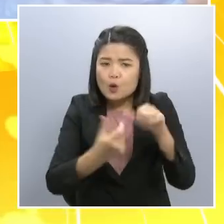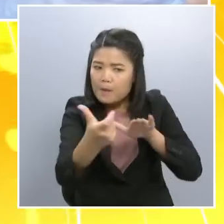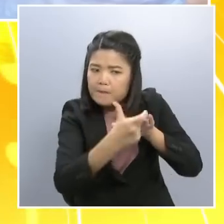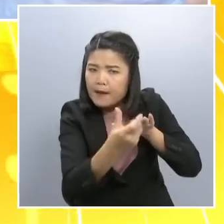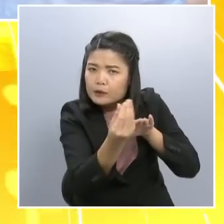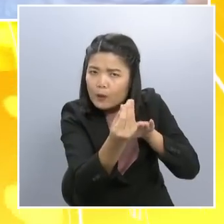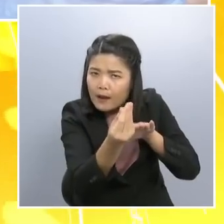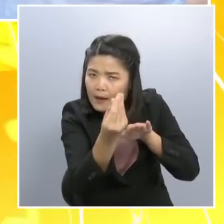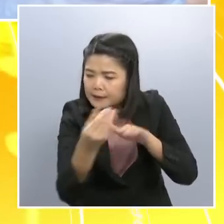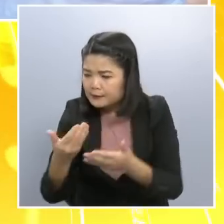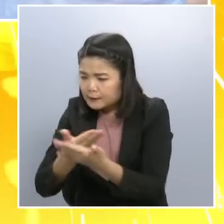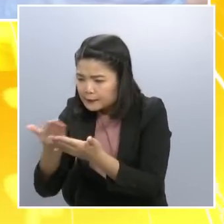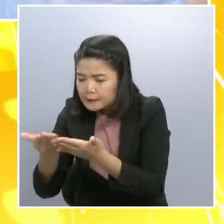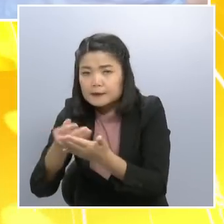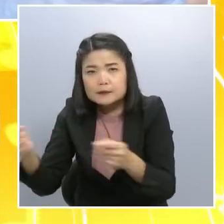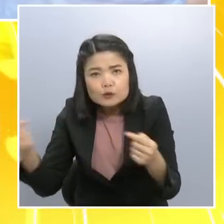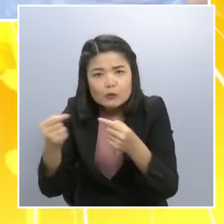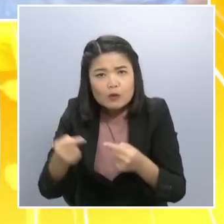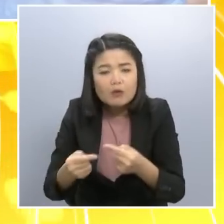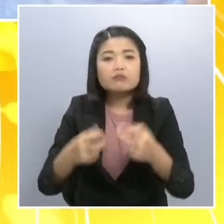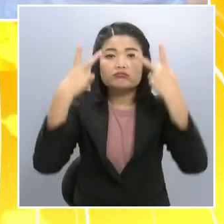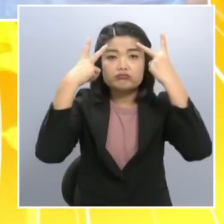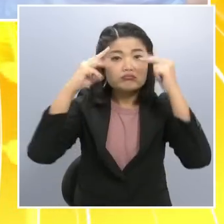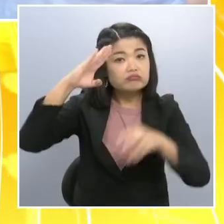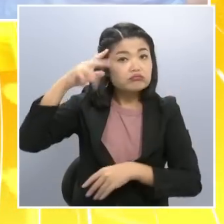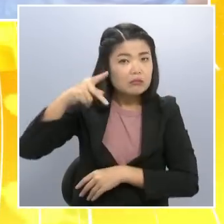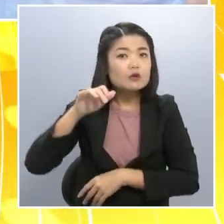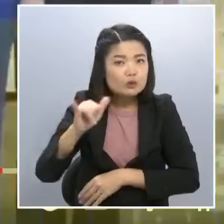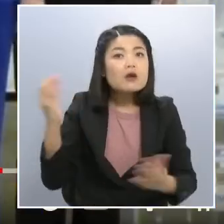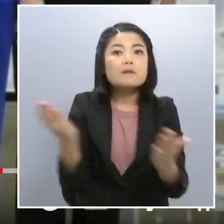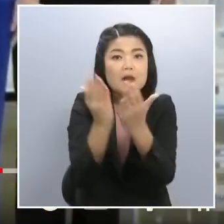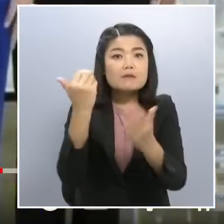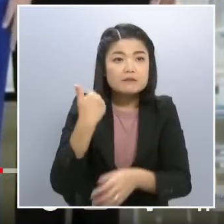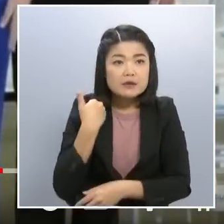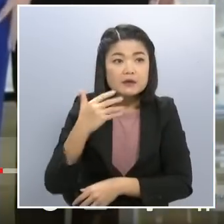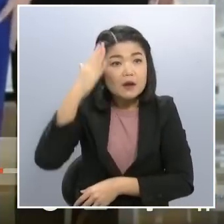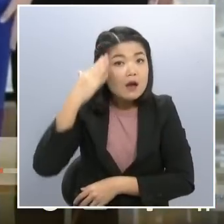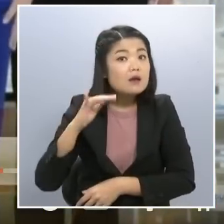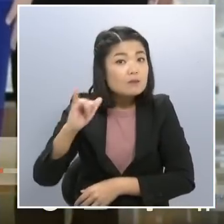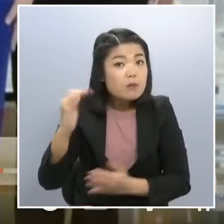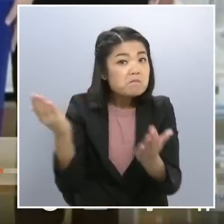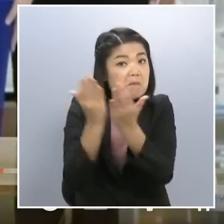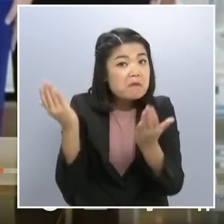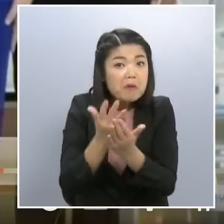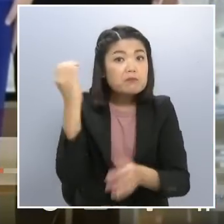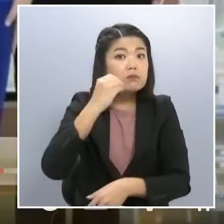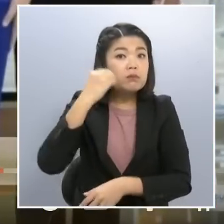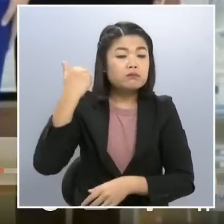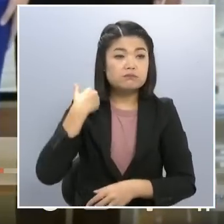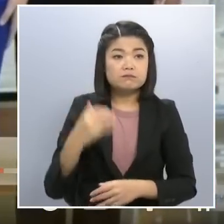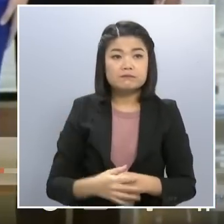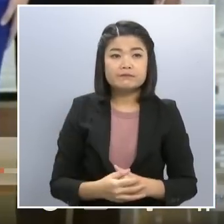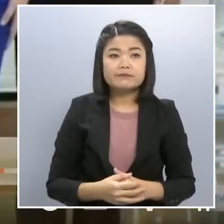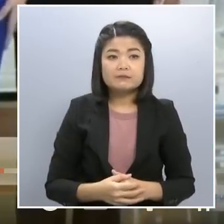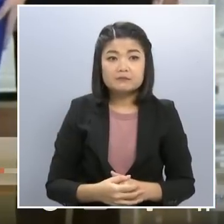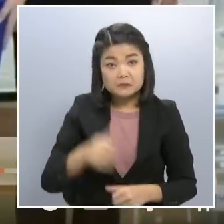บจับเลขอะไรยังไงสมัยพลเอกประยุทธ์ก็ออกมาหลายงวดนะ คุณยิ่งลักษณ์ก็ออกหลายงวดเหมือนก ัน ตอนที่ไปนั่งกินข้าวพูดถึงตัวเลขยังเคยออกเลยจำได้ไหม ค่ะ เ